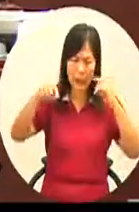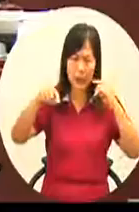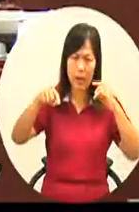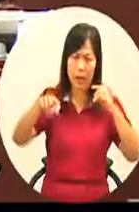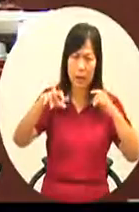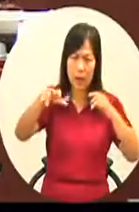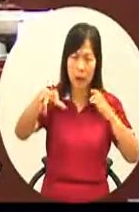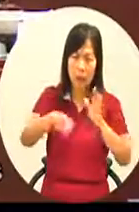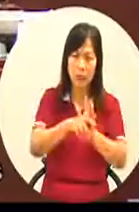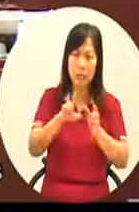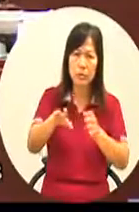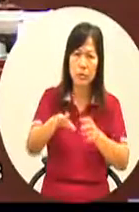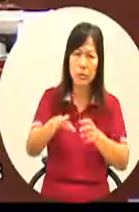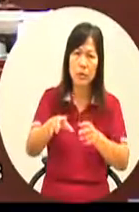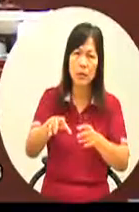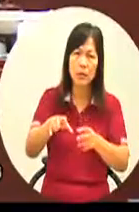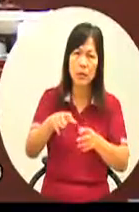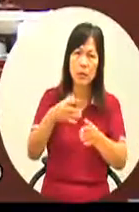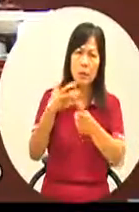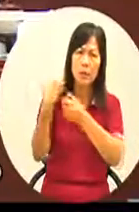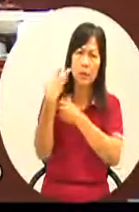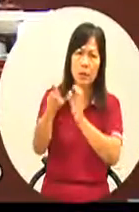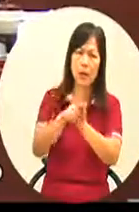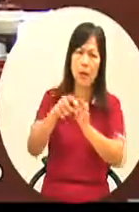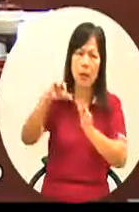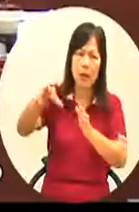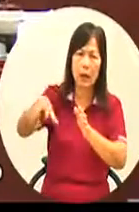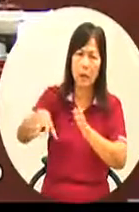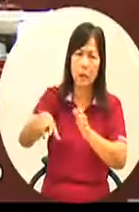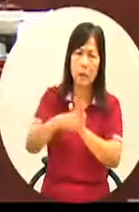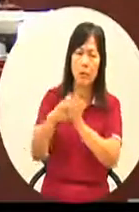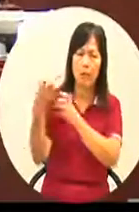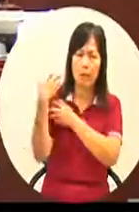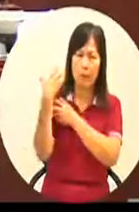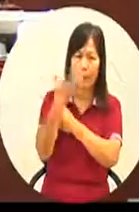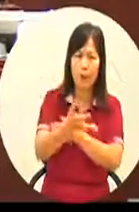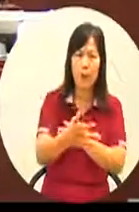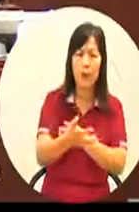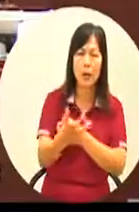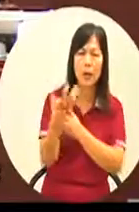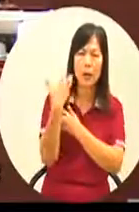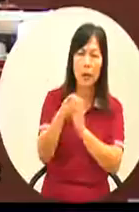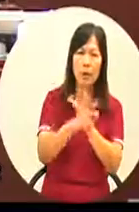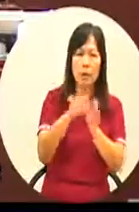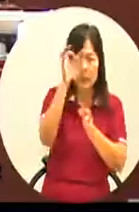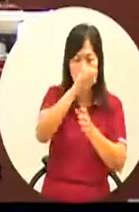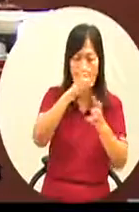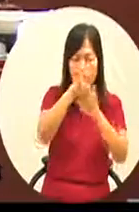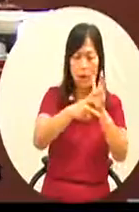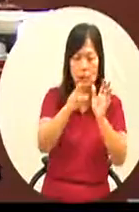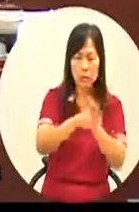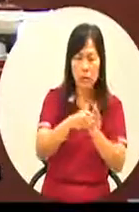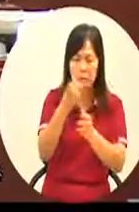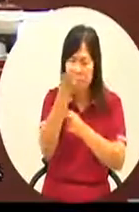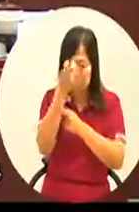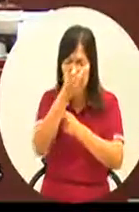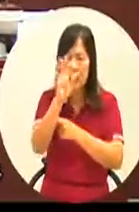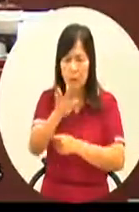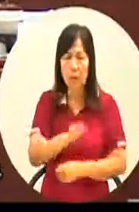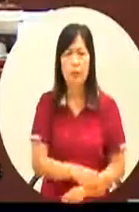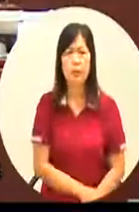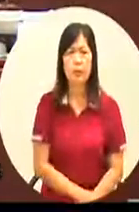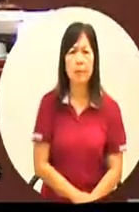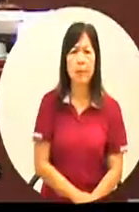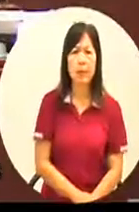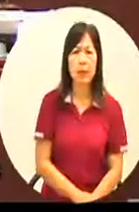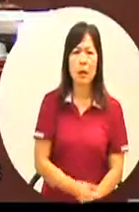个部分是由那个航空站他们去委托去。找那个厂商来做这个监测的哦，所以